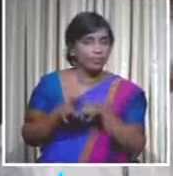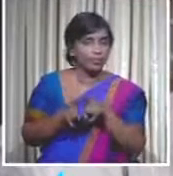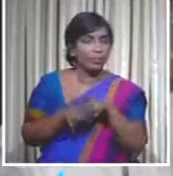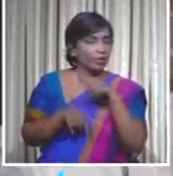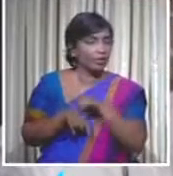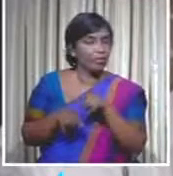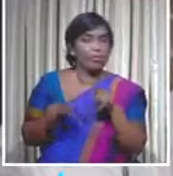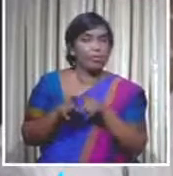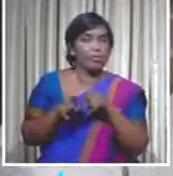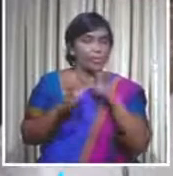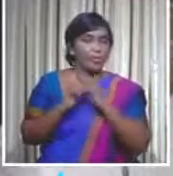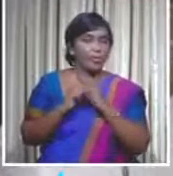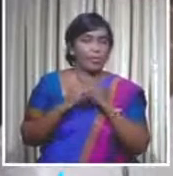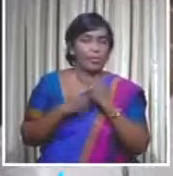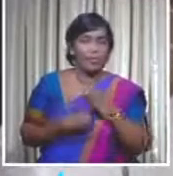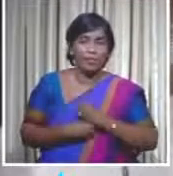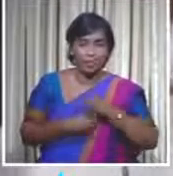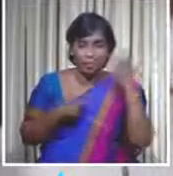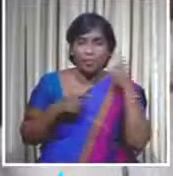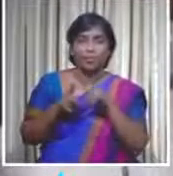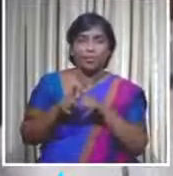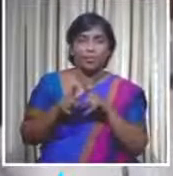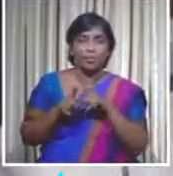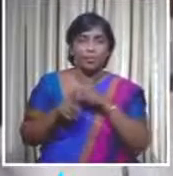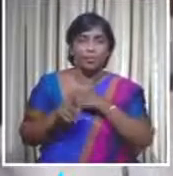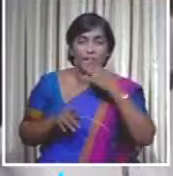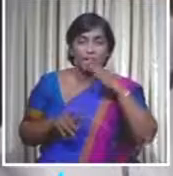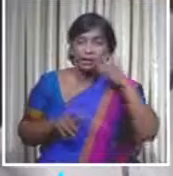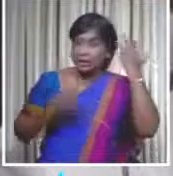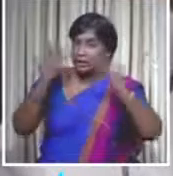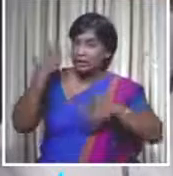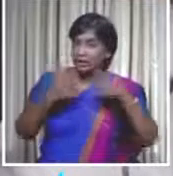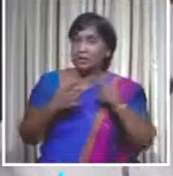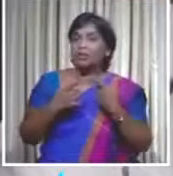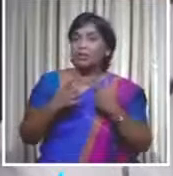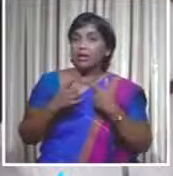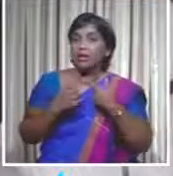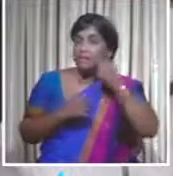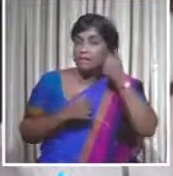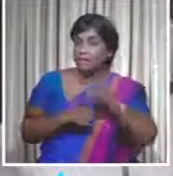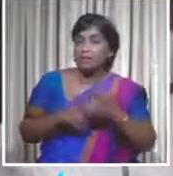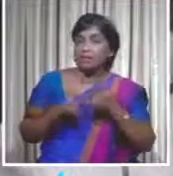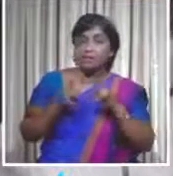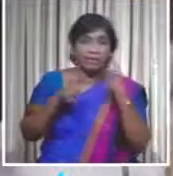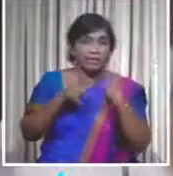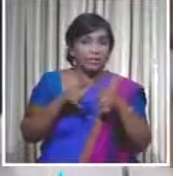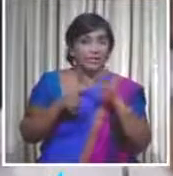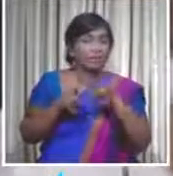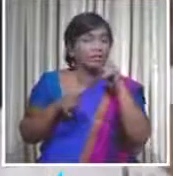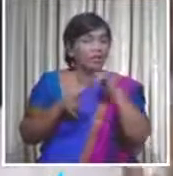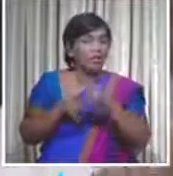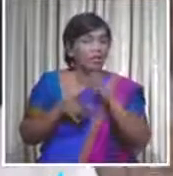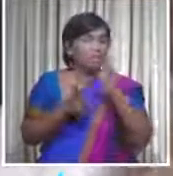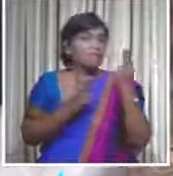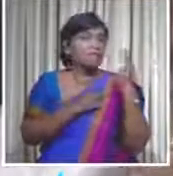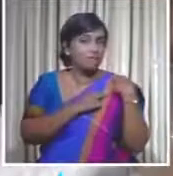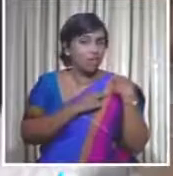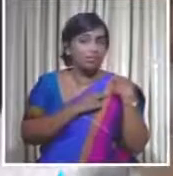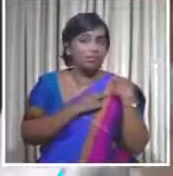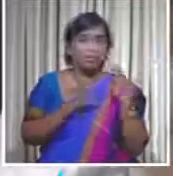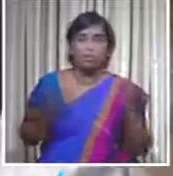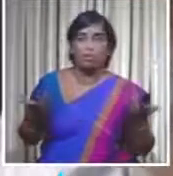මේ ඇතිවන පිපිරීම මේ ඇතිවන මිනිස් ජීවිතවල වටිනාකම විතරක් නෙමෙයි ඒව වල වගකීම බාර දෙන්නේ